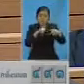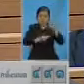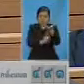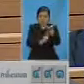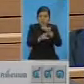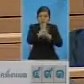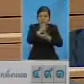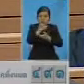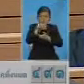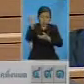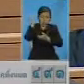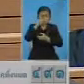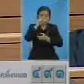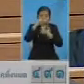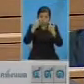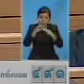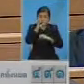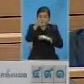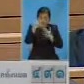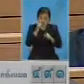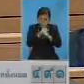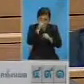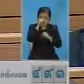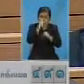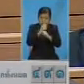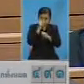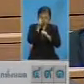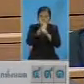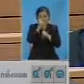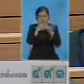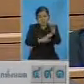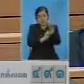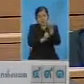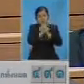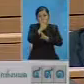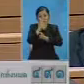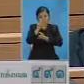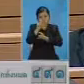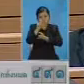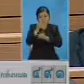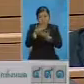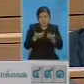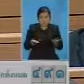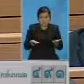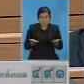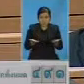ที่รัฐมนตรีได้พูดจาในสภาผู้แทนราษฎรบอกว่าอย่างน้อยที่สุด120บาท